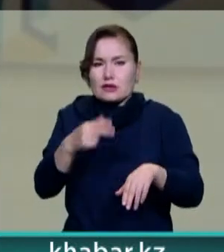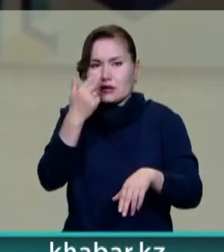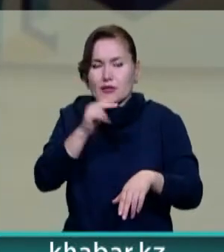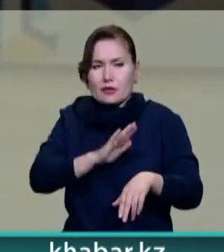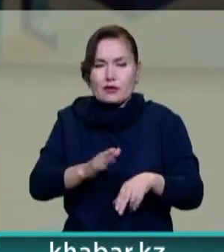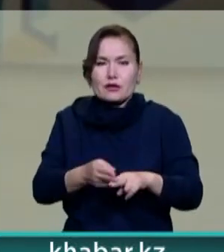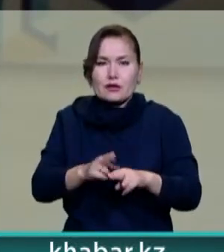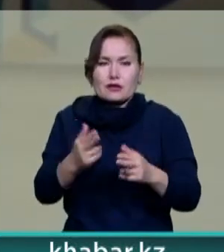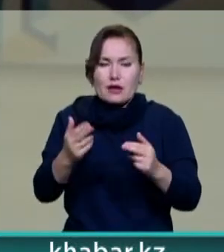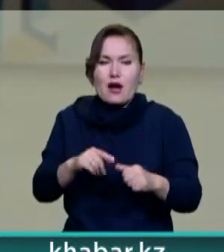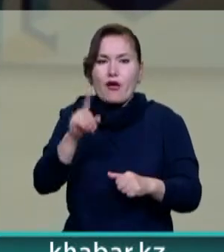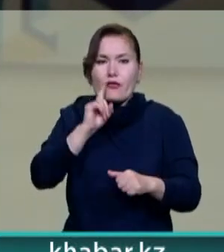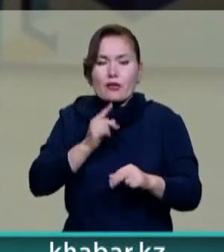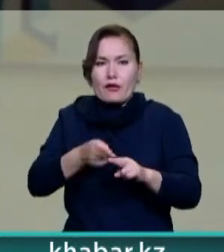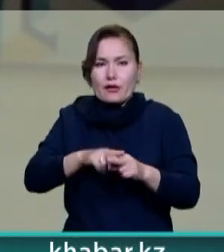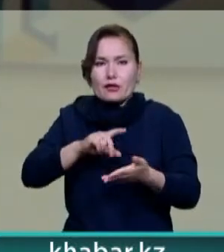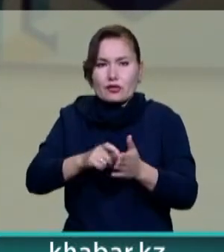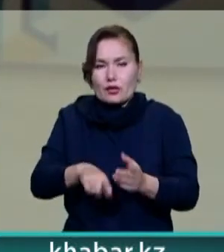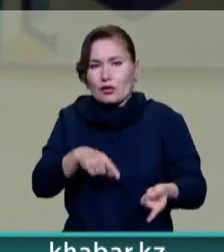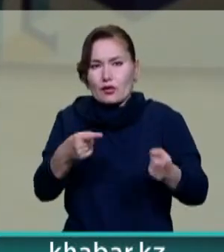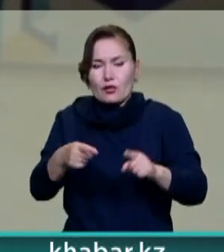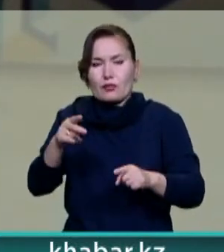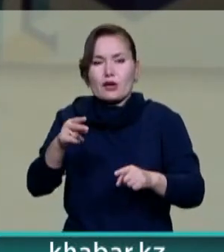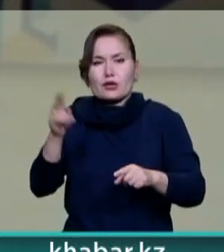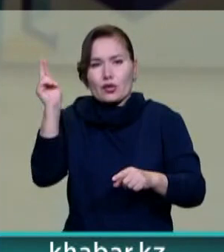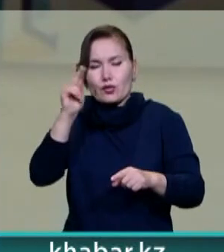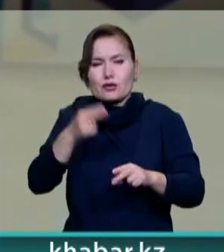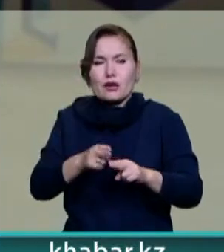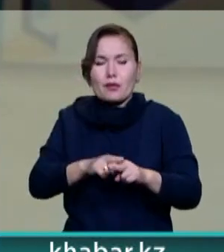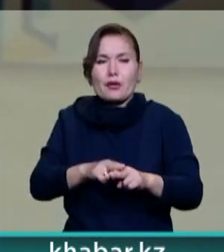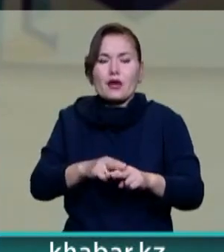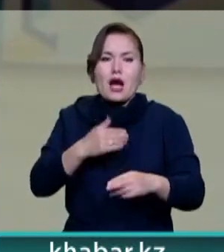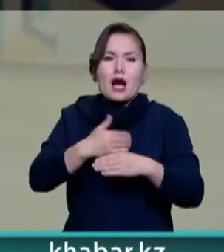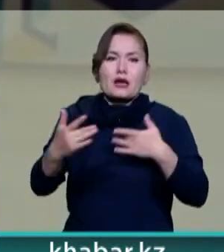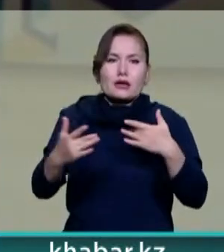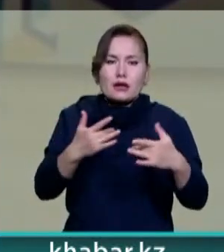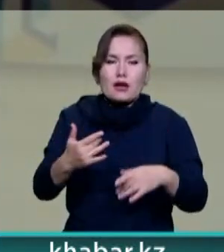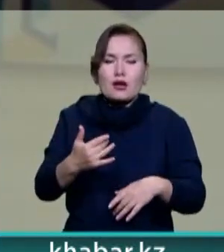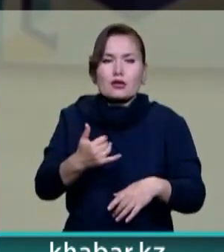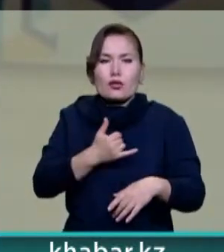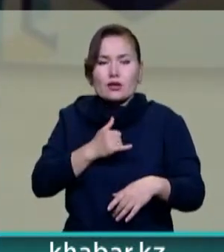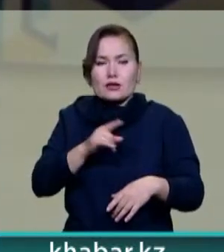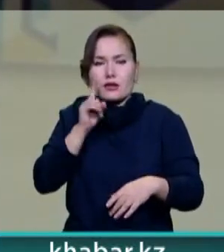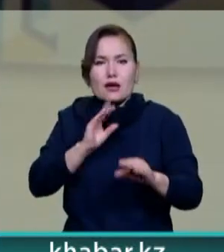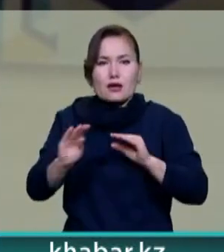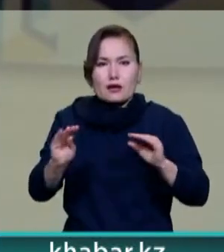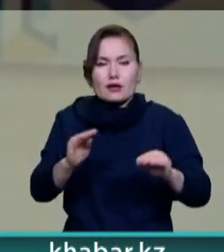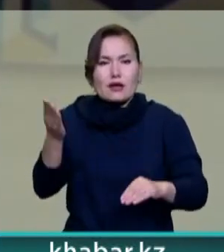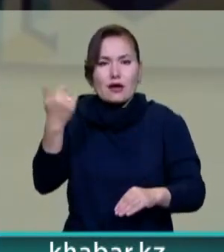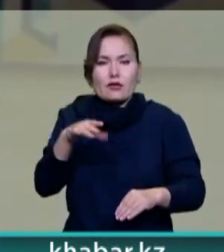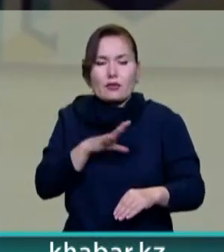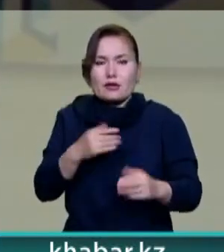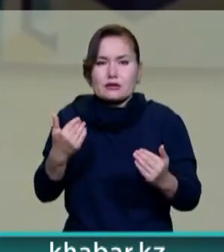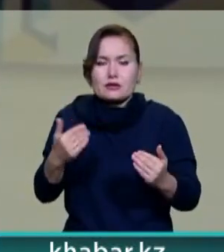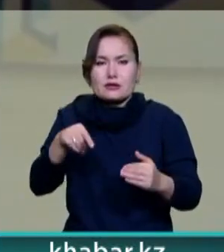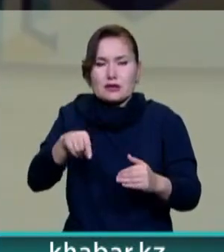енді жоқтан бар жасап, шама келгенше енді театрда барлық реквизиттеріміз, декорациямыз бәрі театрда болғандықтан, осы жерде әртістер